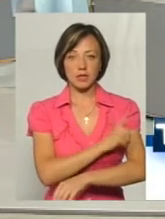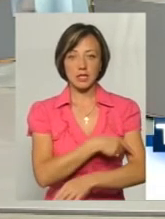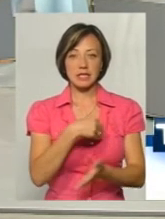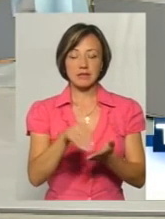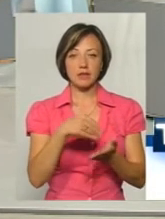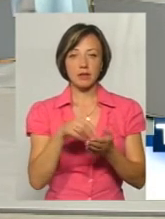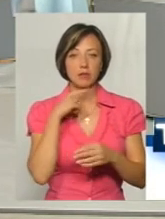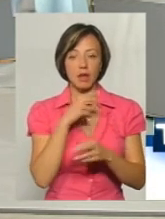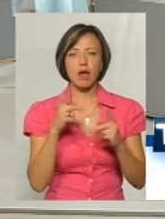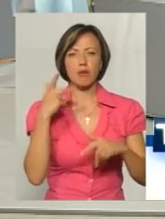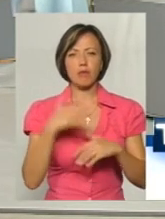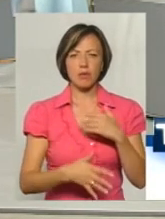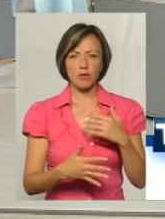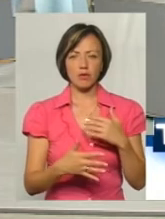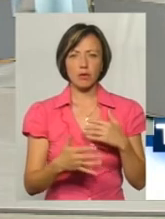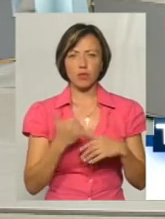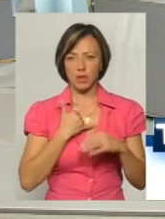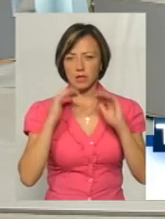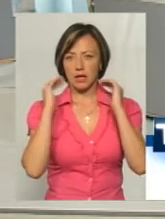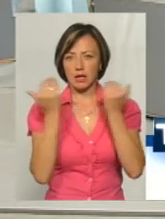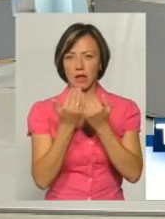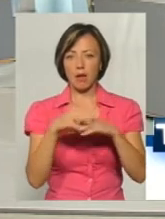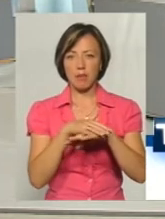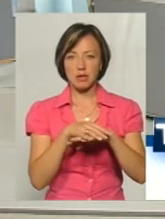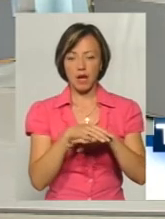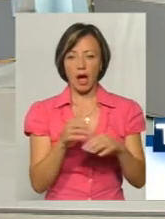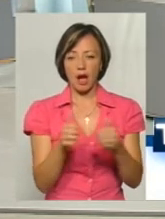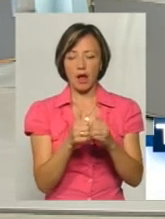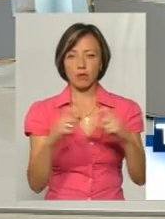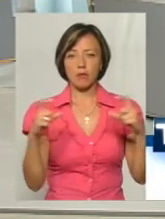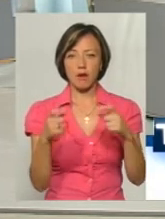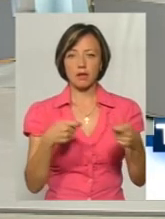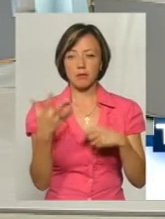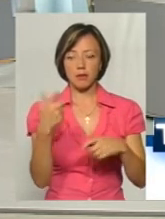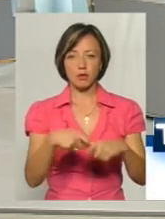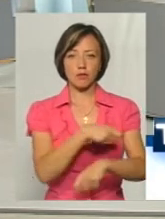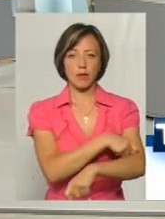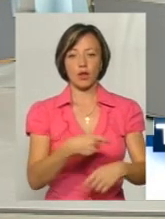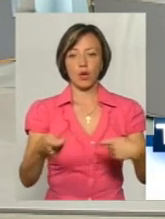свининою. Як це поняти? Так, у нас карантин на базарі, а разом магазин 500 метрів.